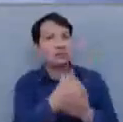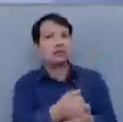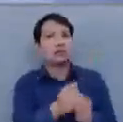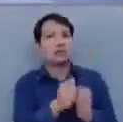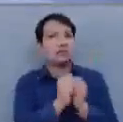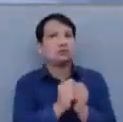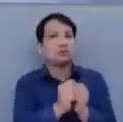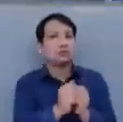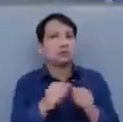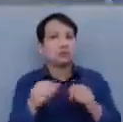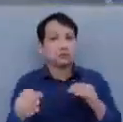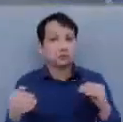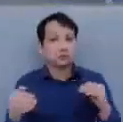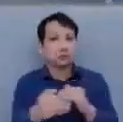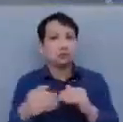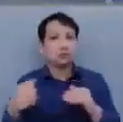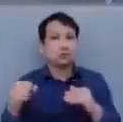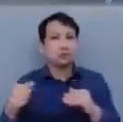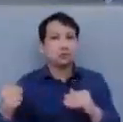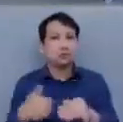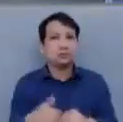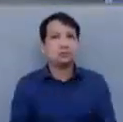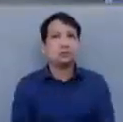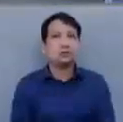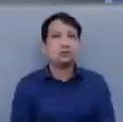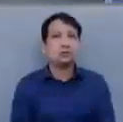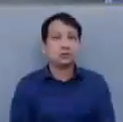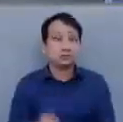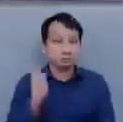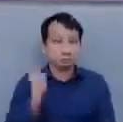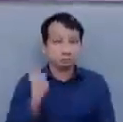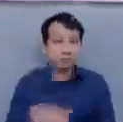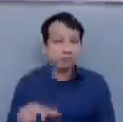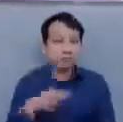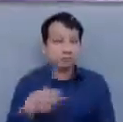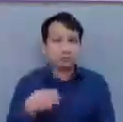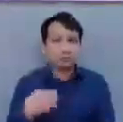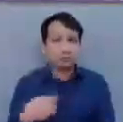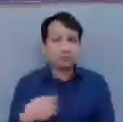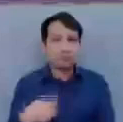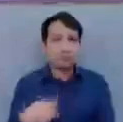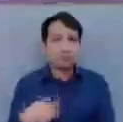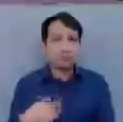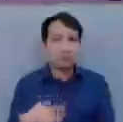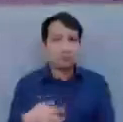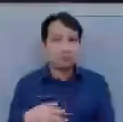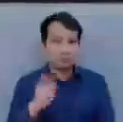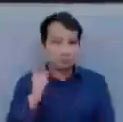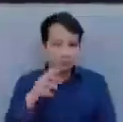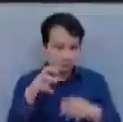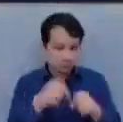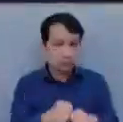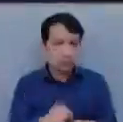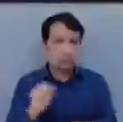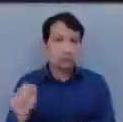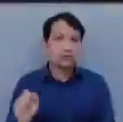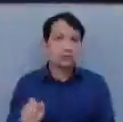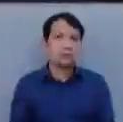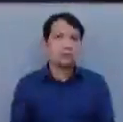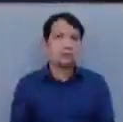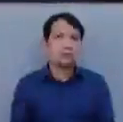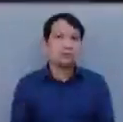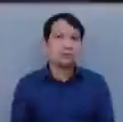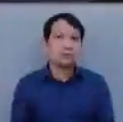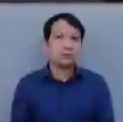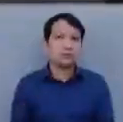nakasulubong na motorcycle rider. Dahil sa agarang responde ng mga pulis sa checkpoint, ay mabilis nilang nahuli ang salarin. Ako po'y